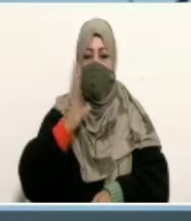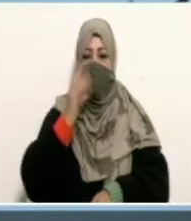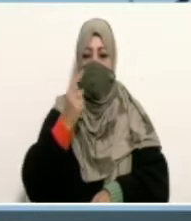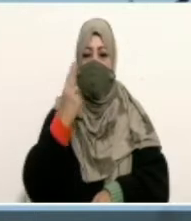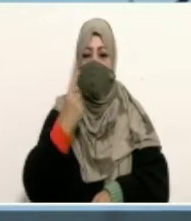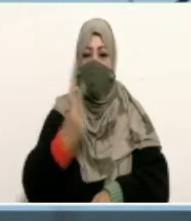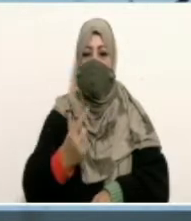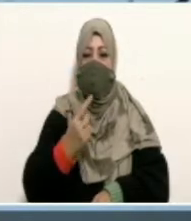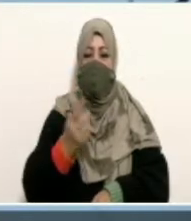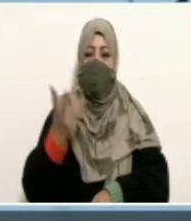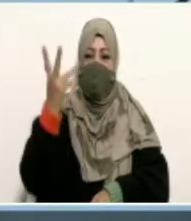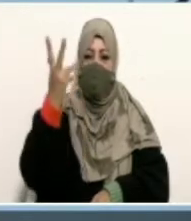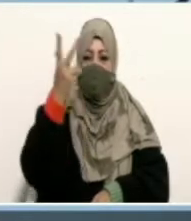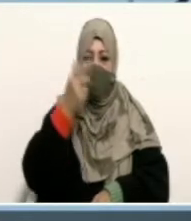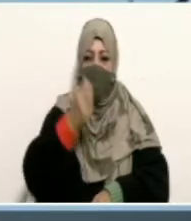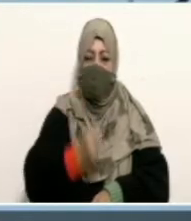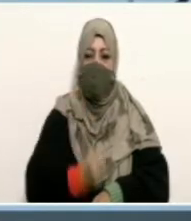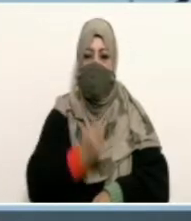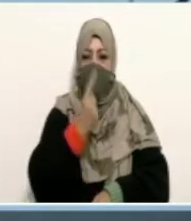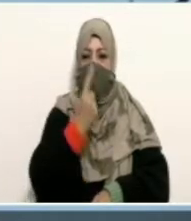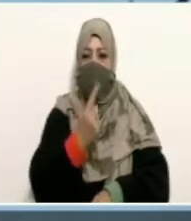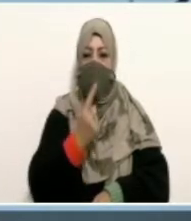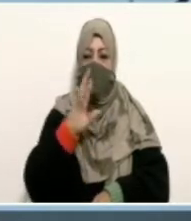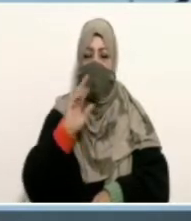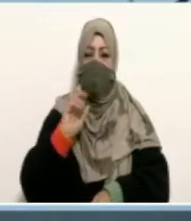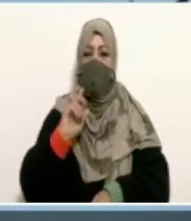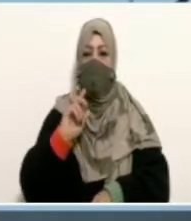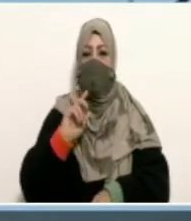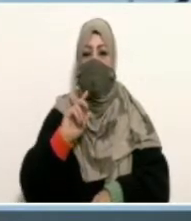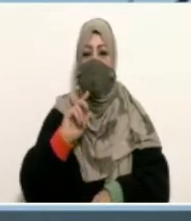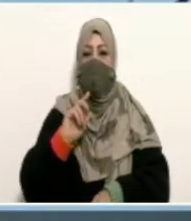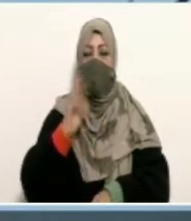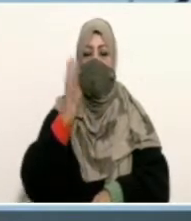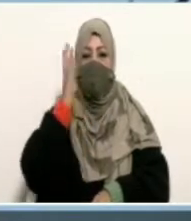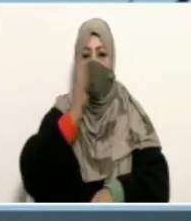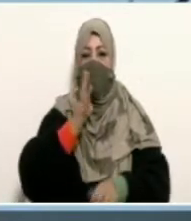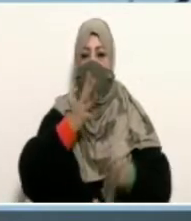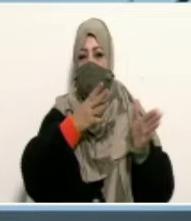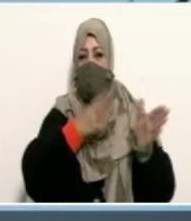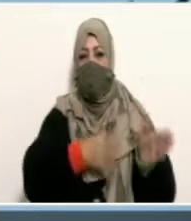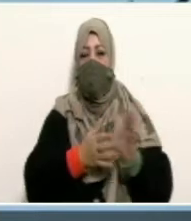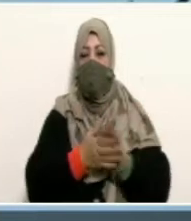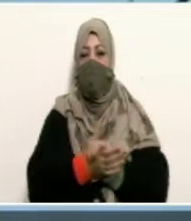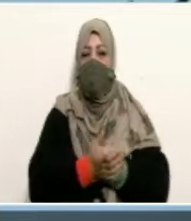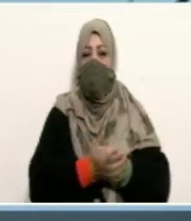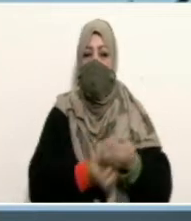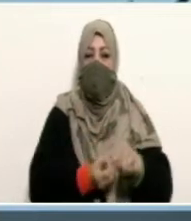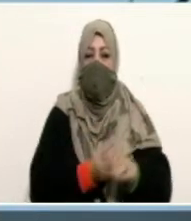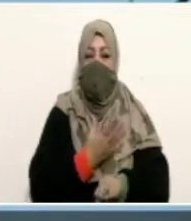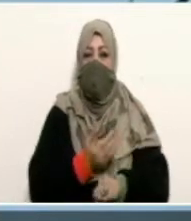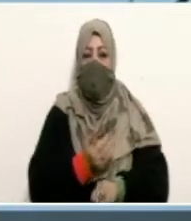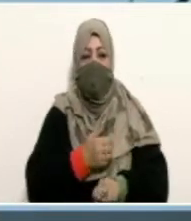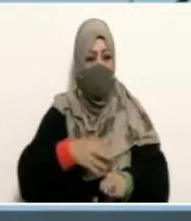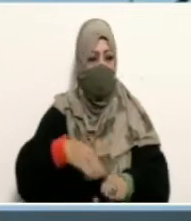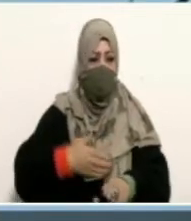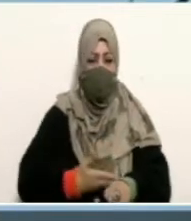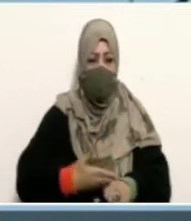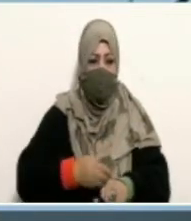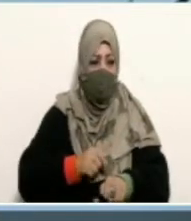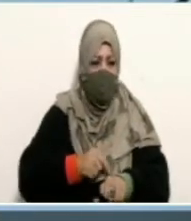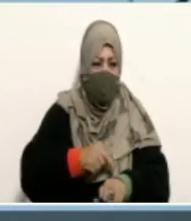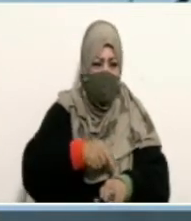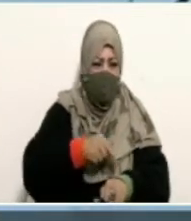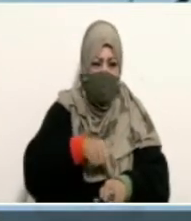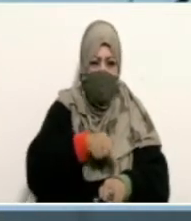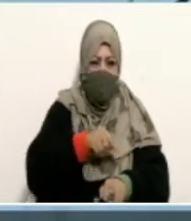عليه وسلم. فإذا يعني خشي الفجر فليصلي ركعة توتر له ما قد صلى والله أعلم.